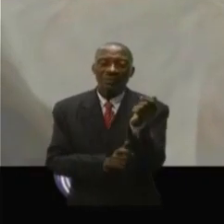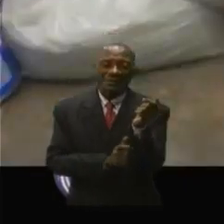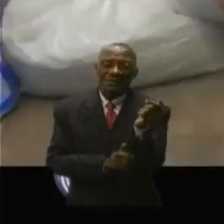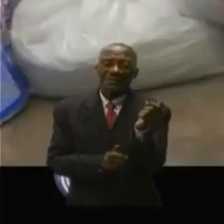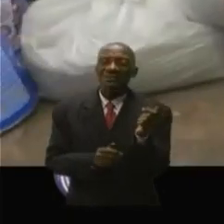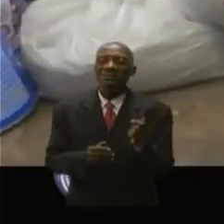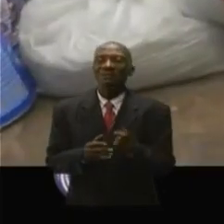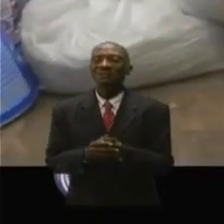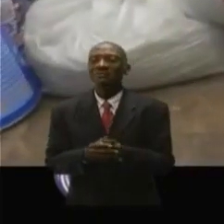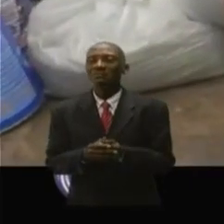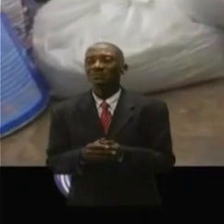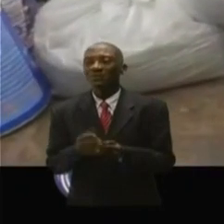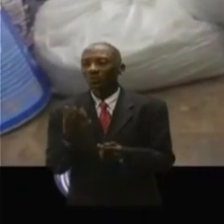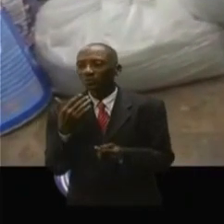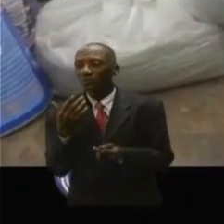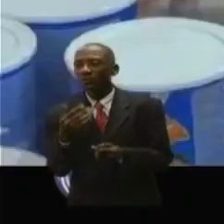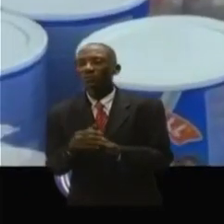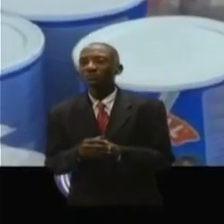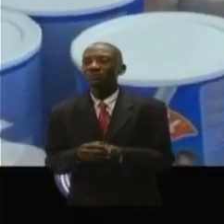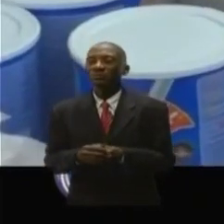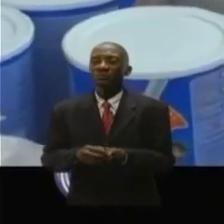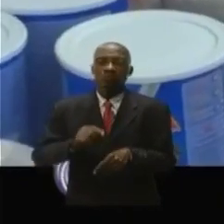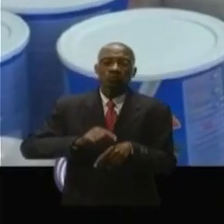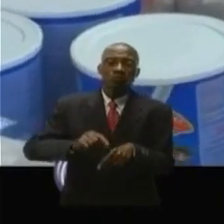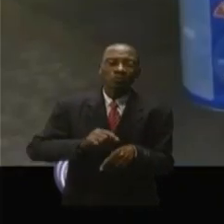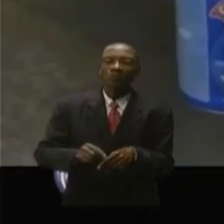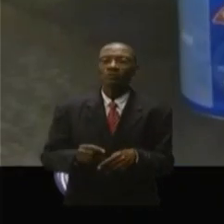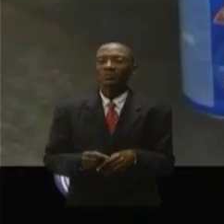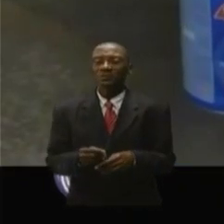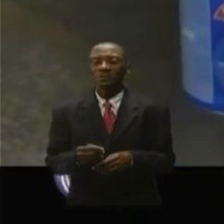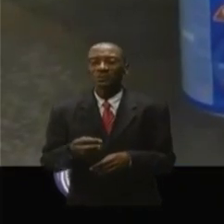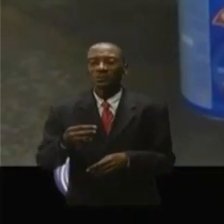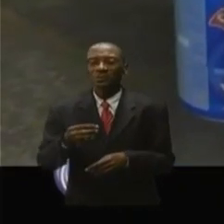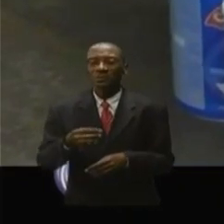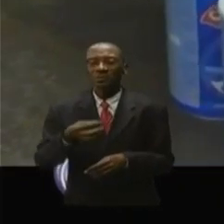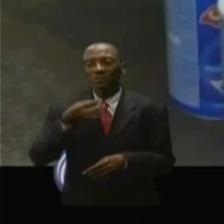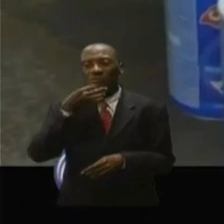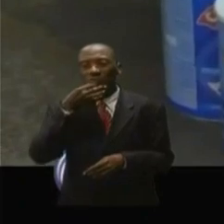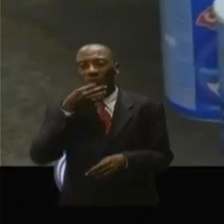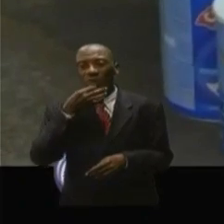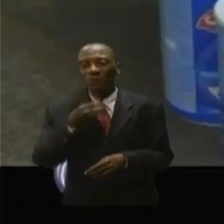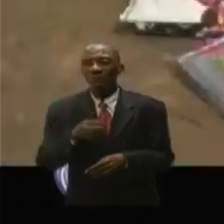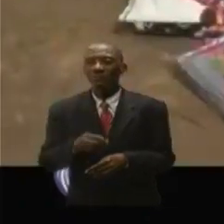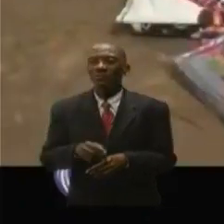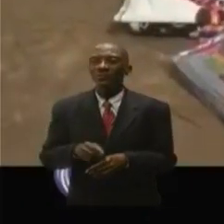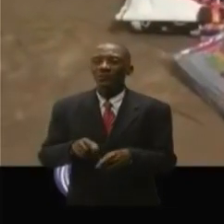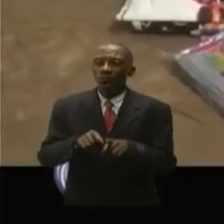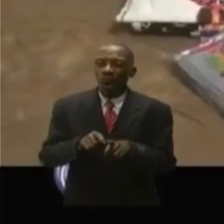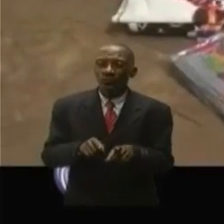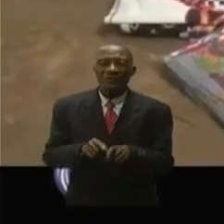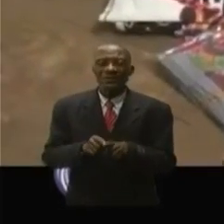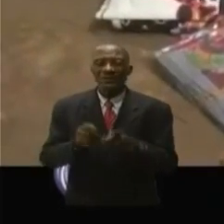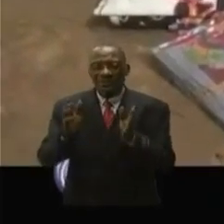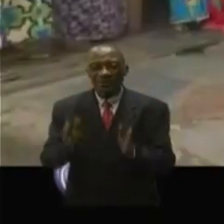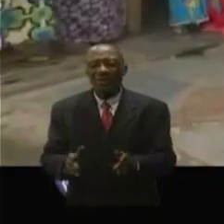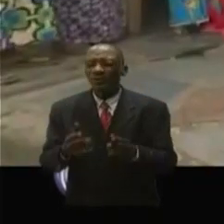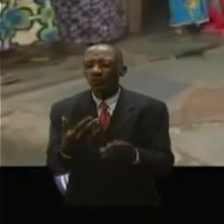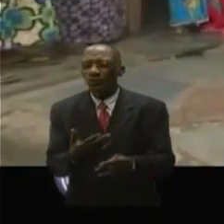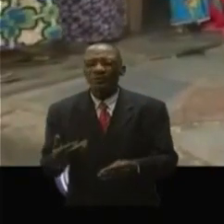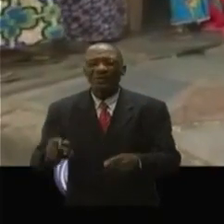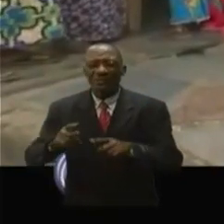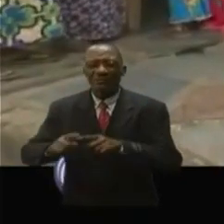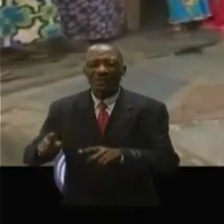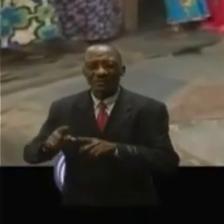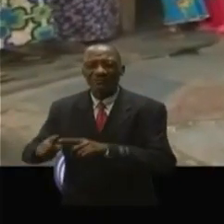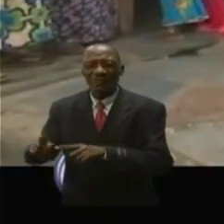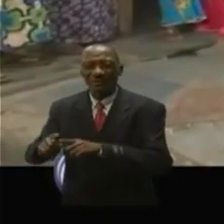des sachets de haricots, du sucre, du sel et de frétin, des boîtes de lait ainsi que des pièces d'âme. Dans la suite du